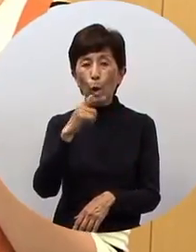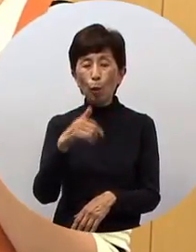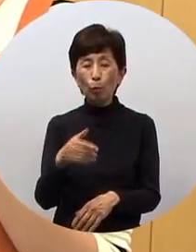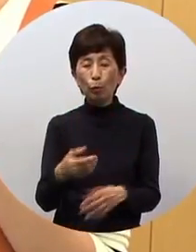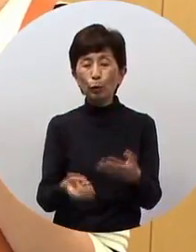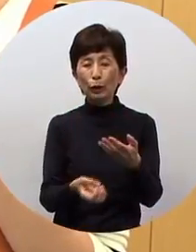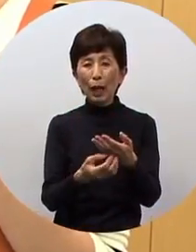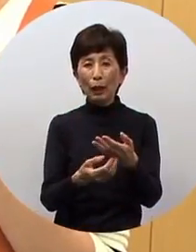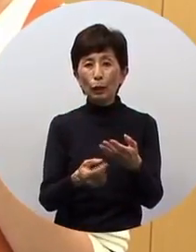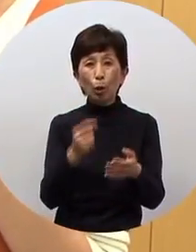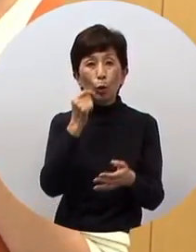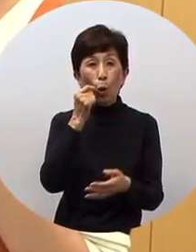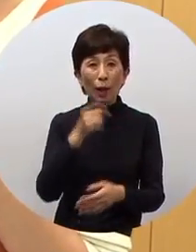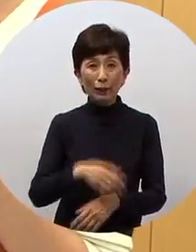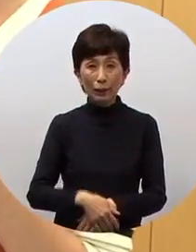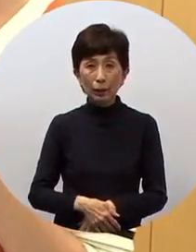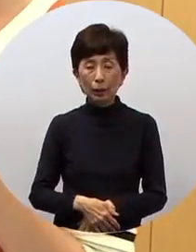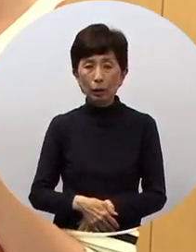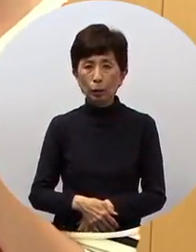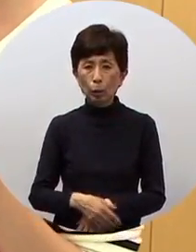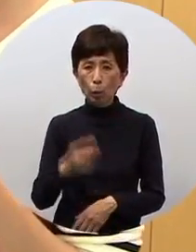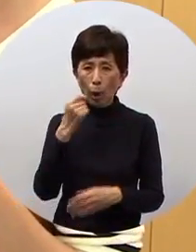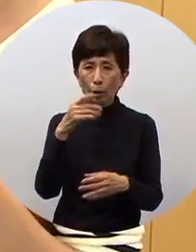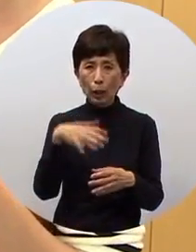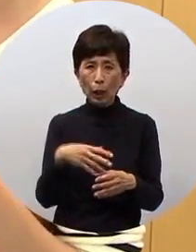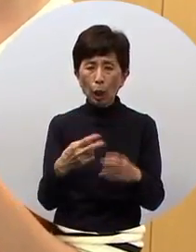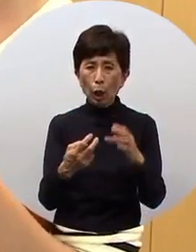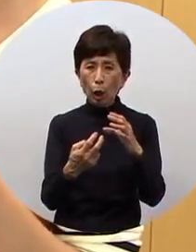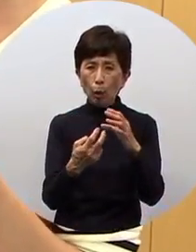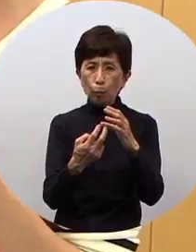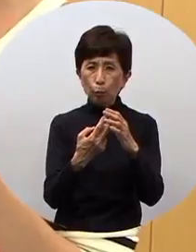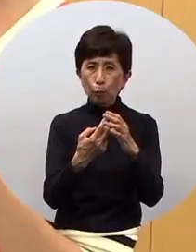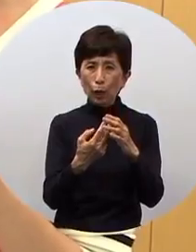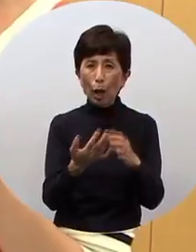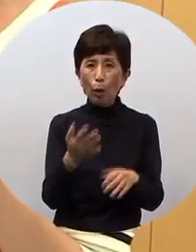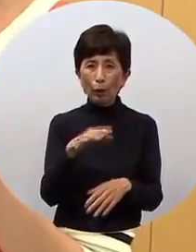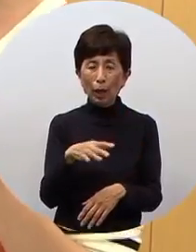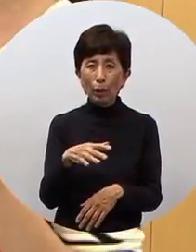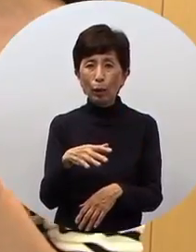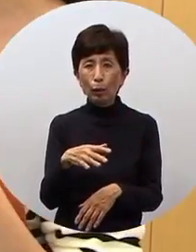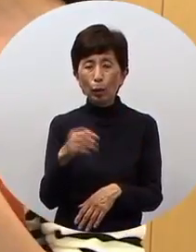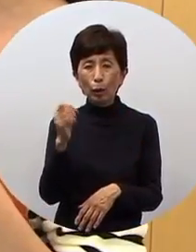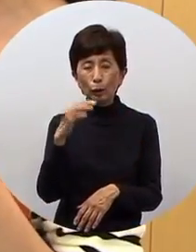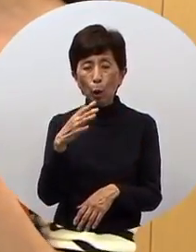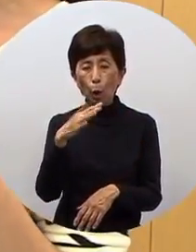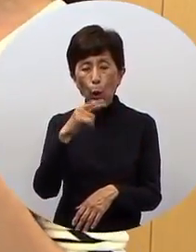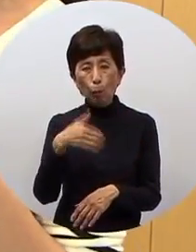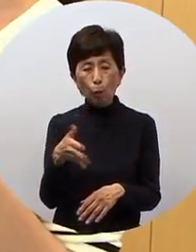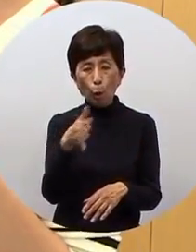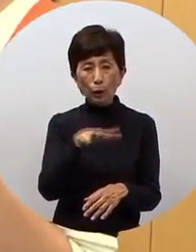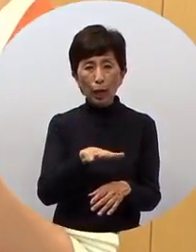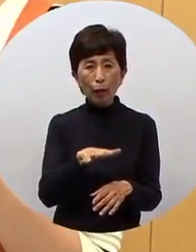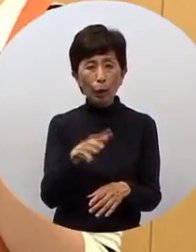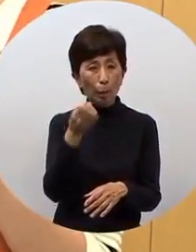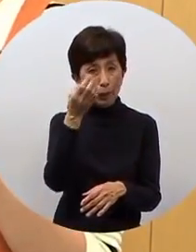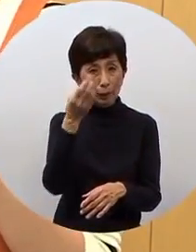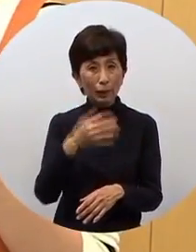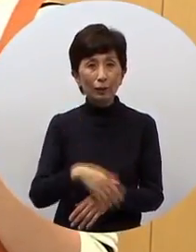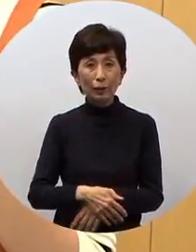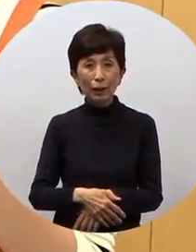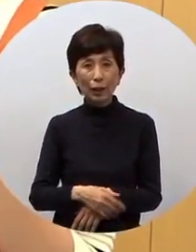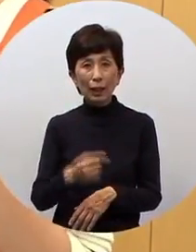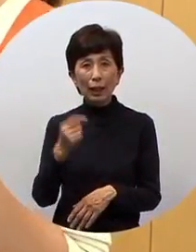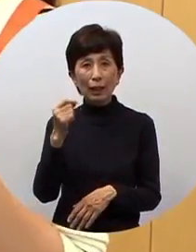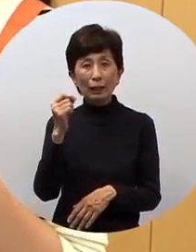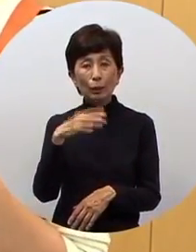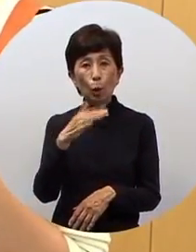。 炊き込みご飯の中に豚肉を入れるのも塩昆布を入れるのも珍しいですよね。 そうですね、塩昆布を入れ